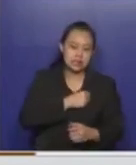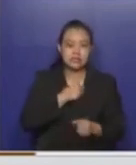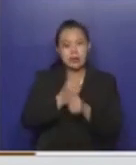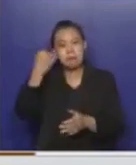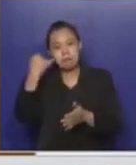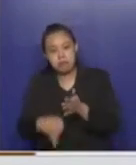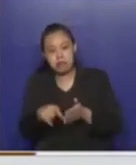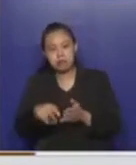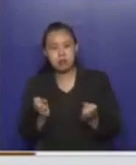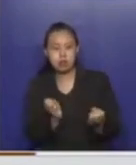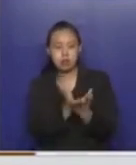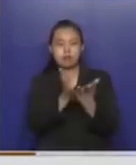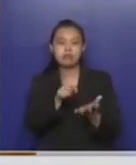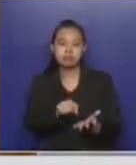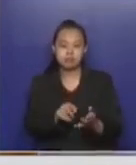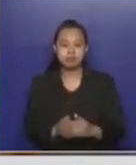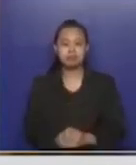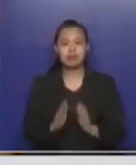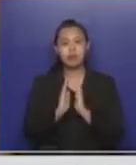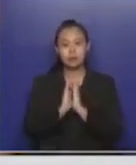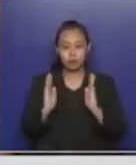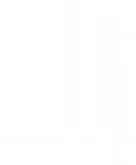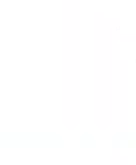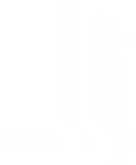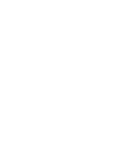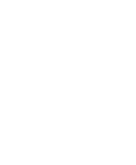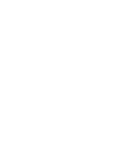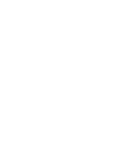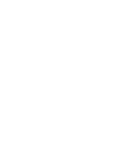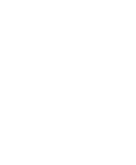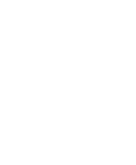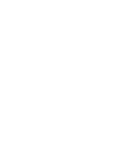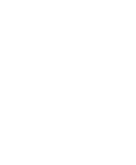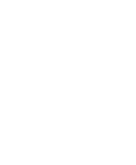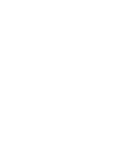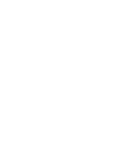ท่านเป็นคนก่อเองค่ะขอบคุณค่ะ ขอบคุณนะครับ